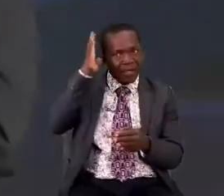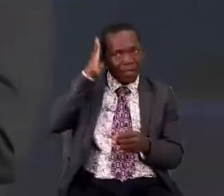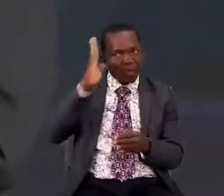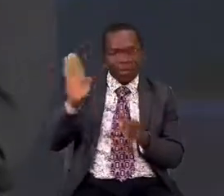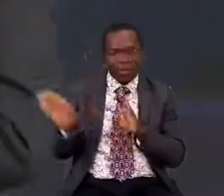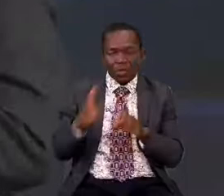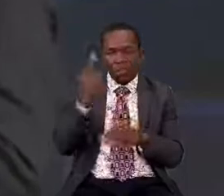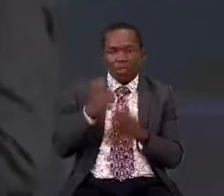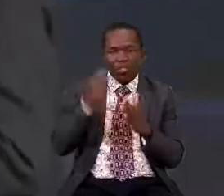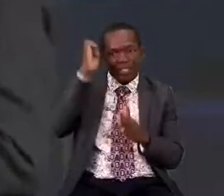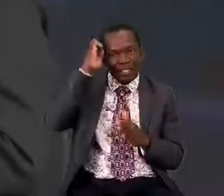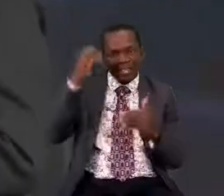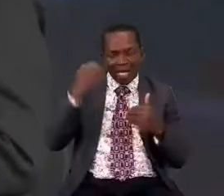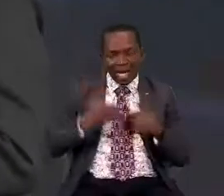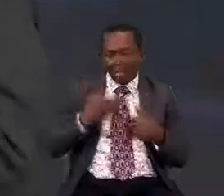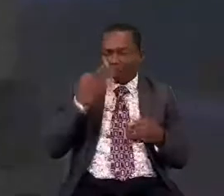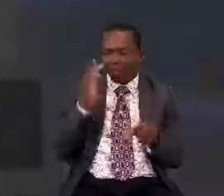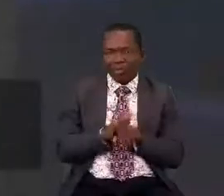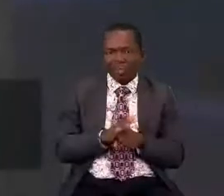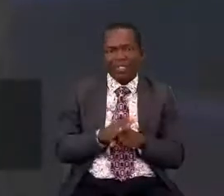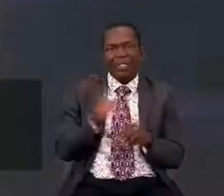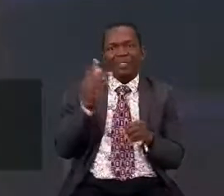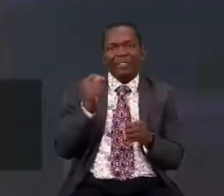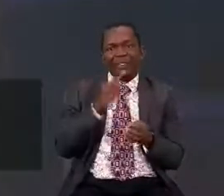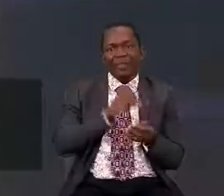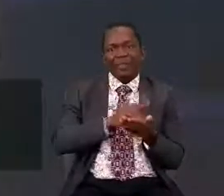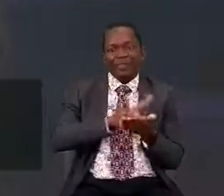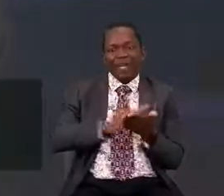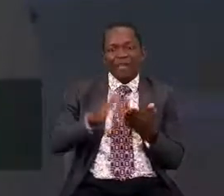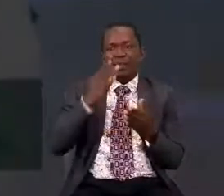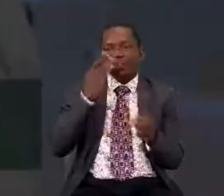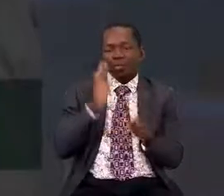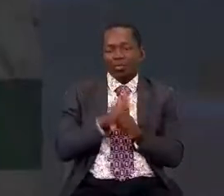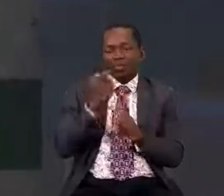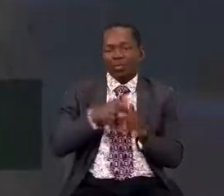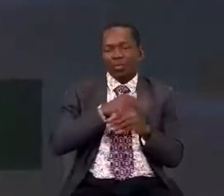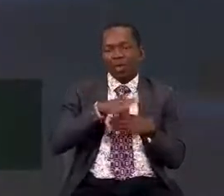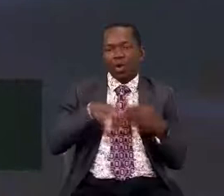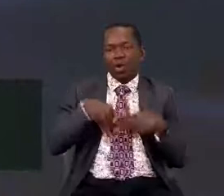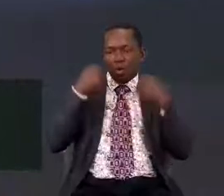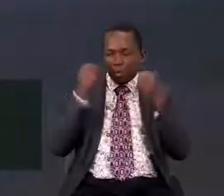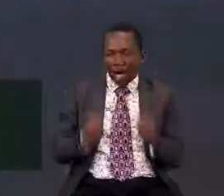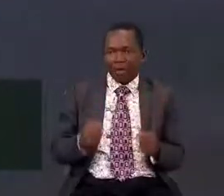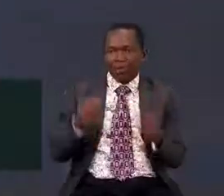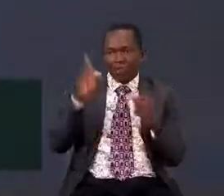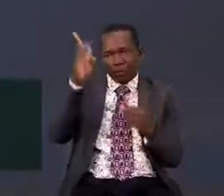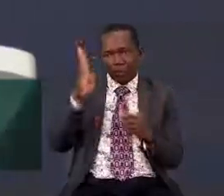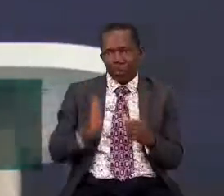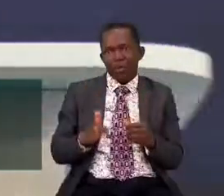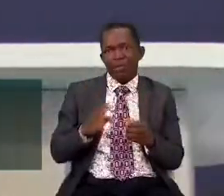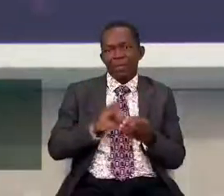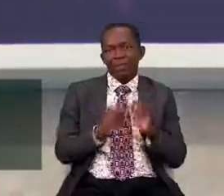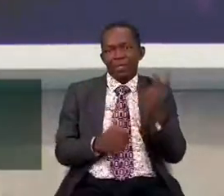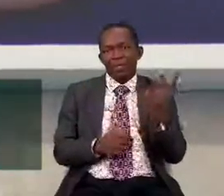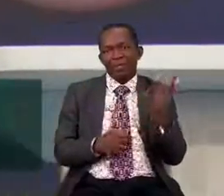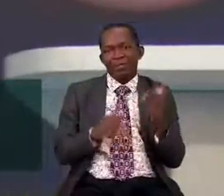omnipotent. Troisième point, la présence divine du Dieu omniprésent. Aidez,